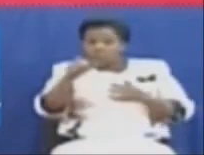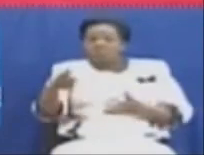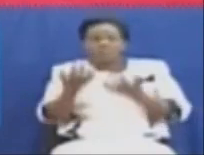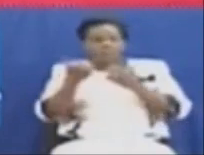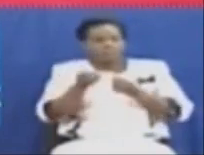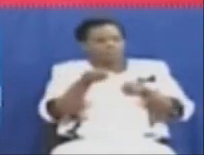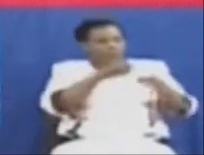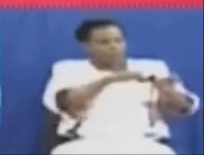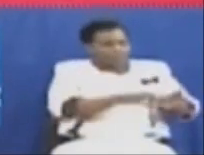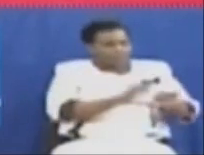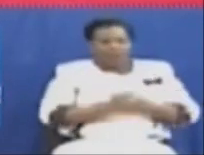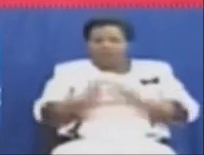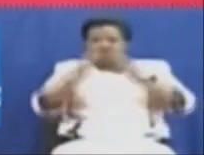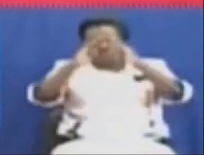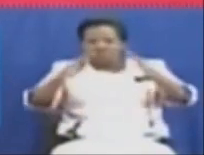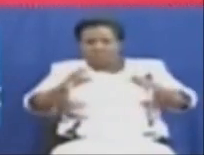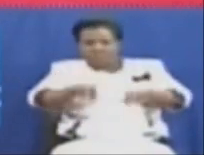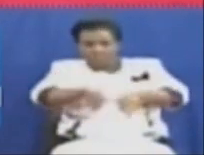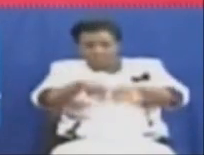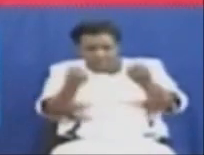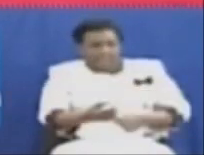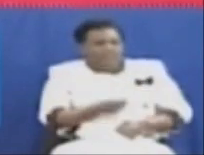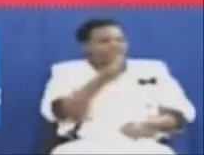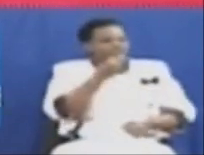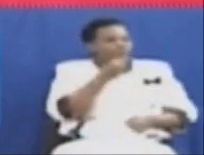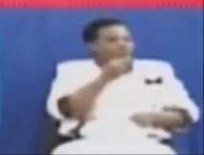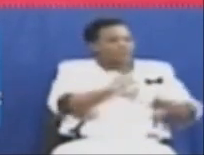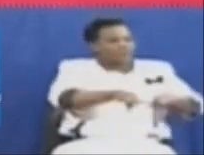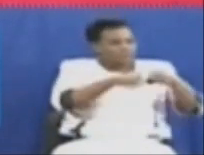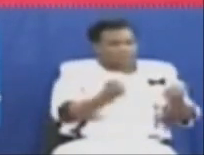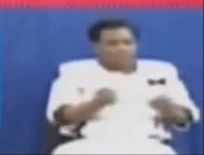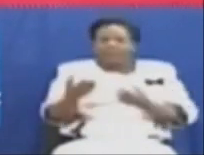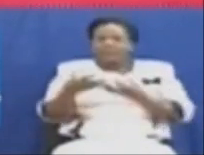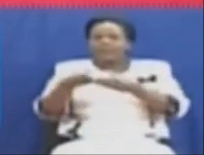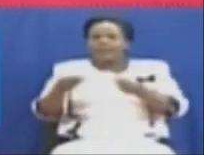kule iwe ni kazi za kilimo na kulishia mifugo, lakini